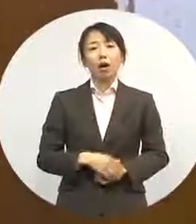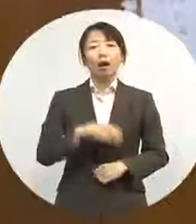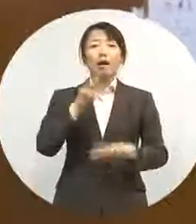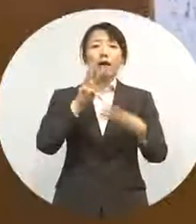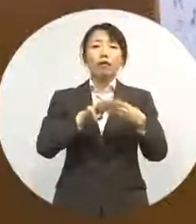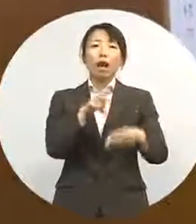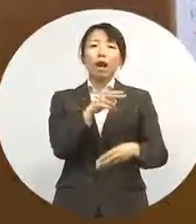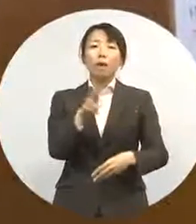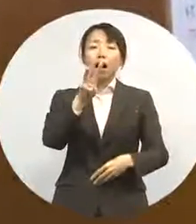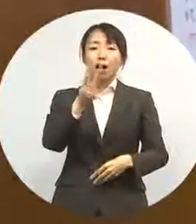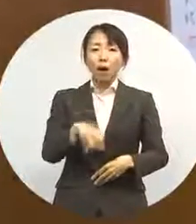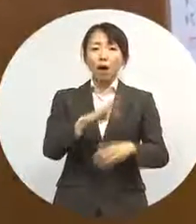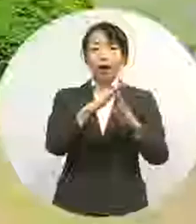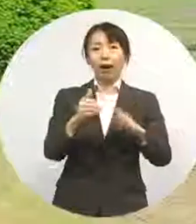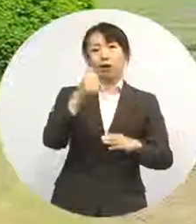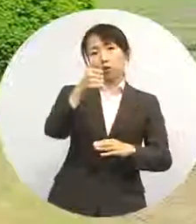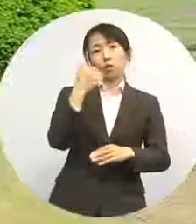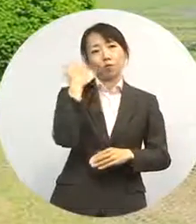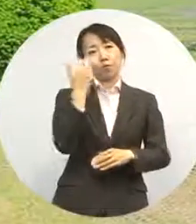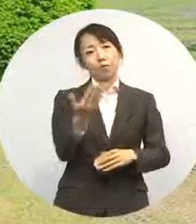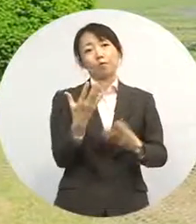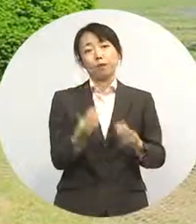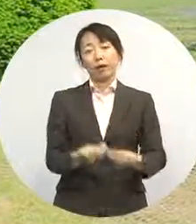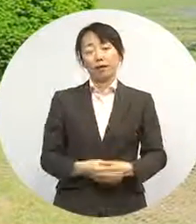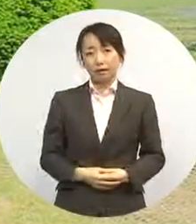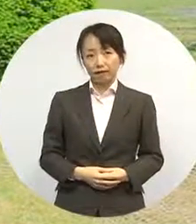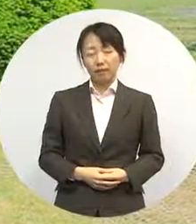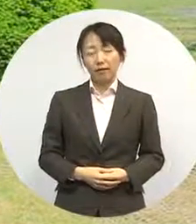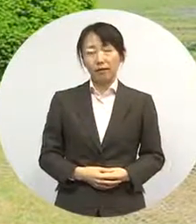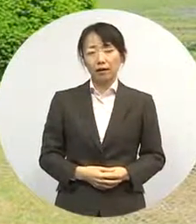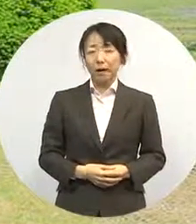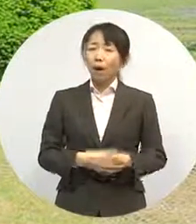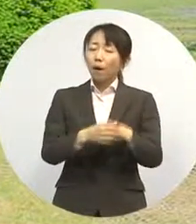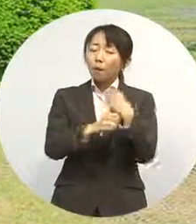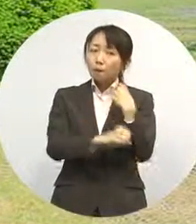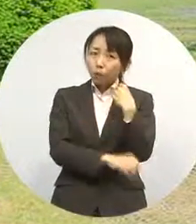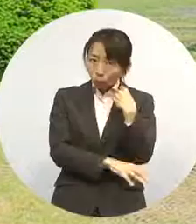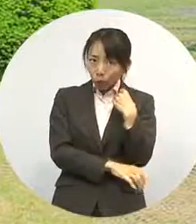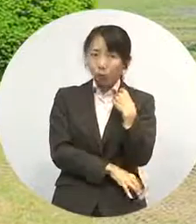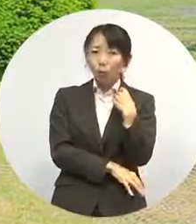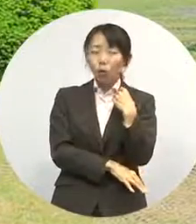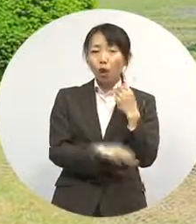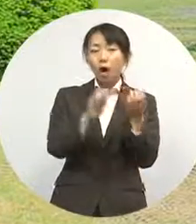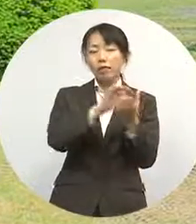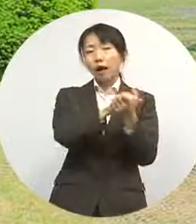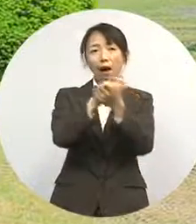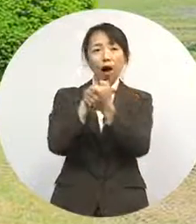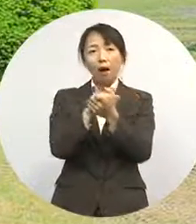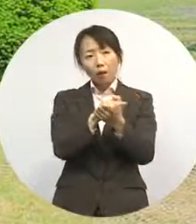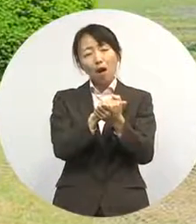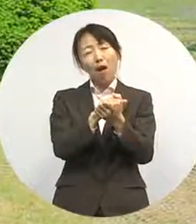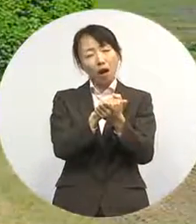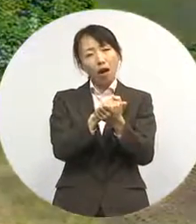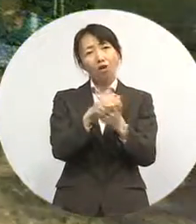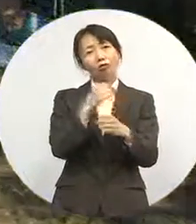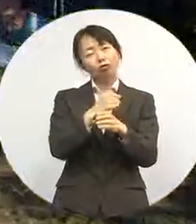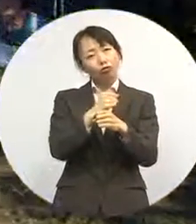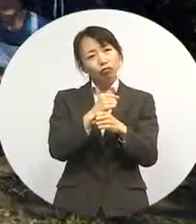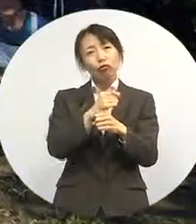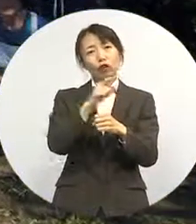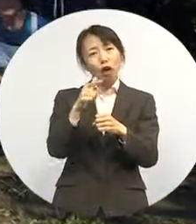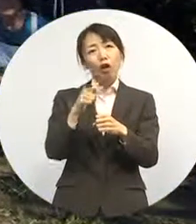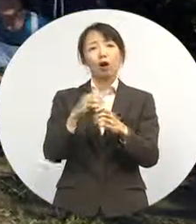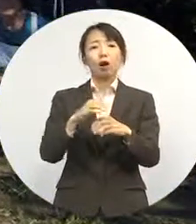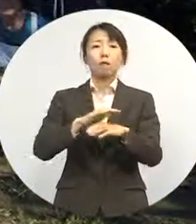長にお話を伺いました。 もともとですね、仲間作りっていうか親睦とかそういうところが始まってるんですけども、特に